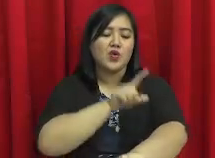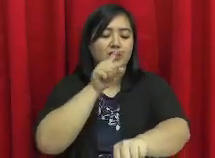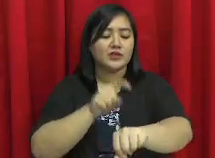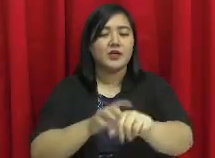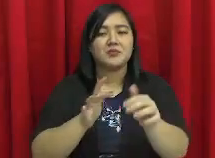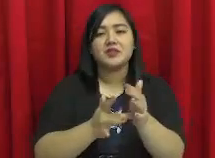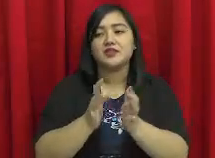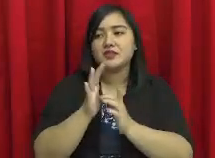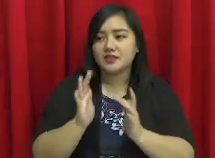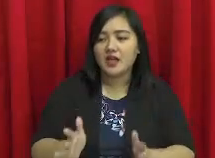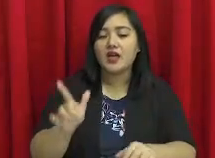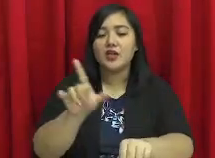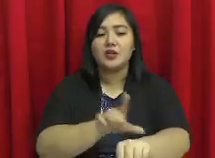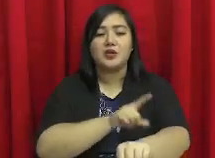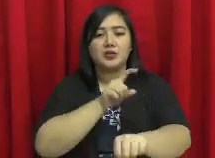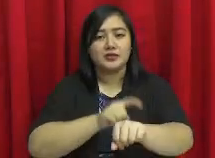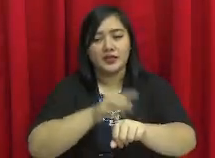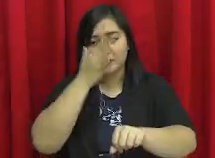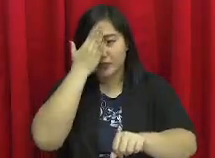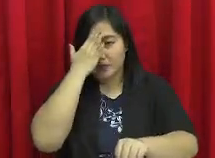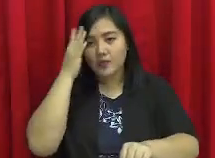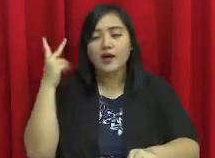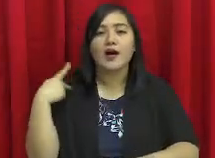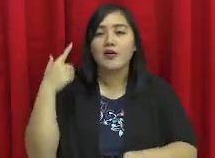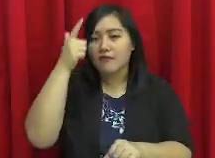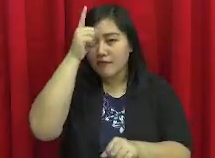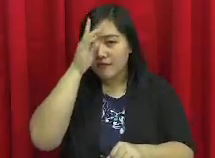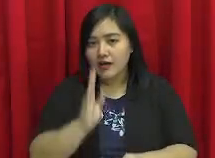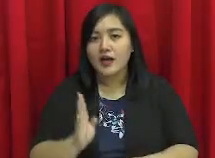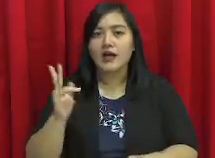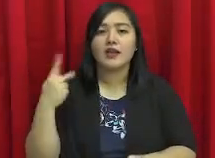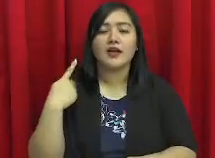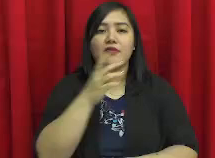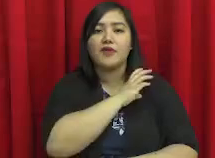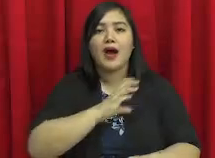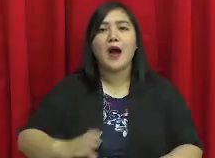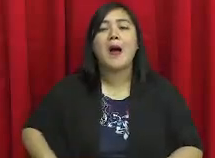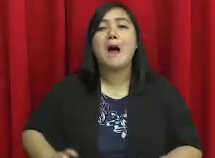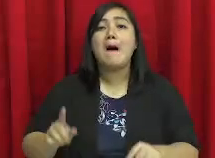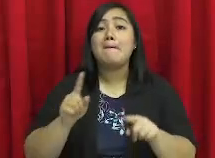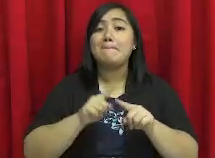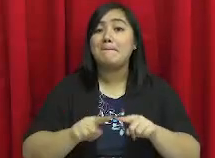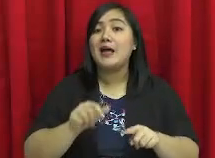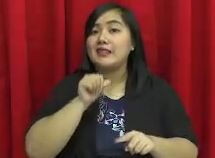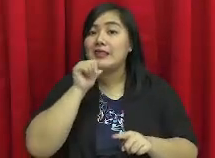merong Diyos, merong Kristo, pero yung relasyon ay hindi lumago. Yun.